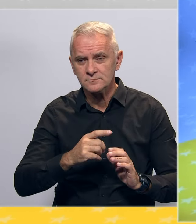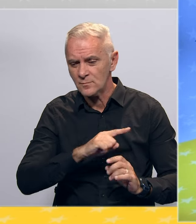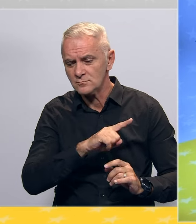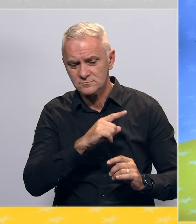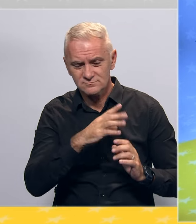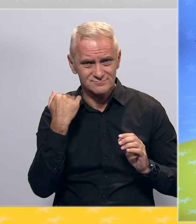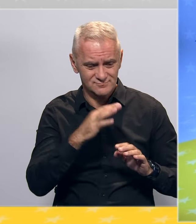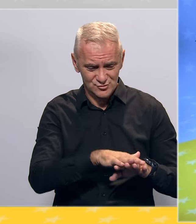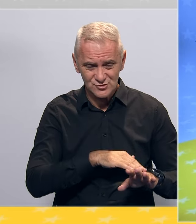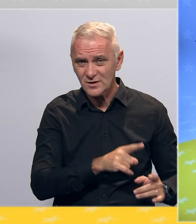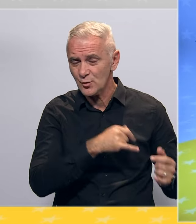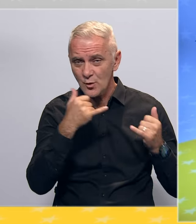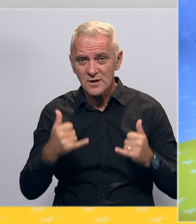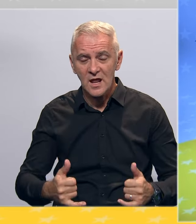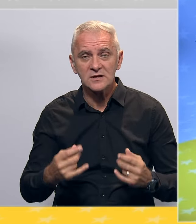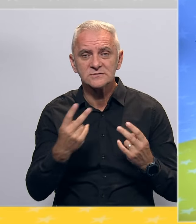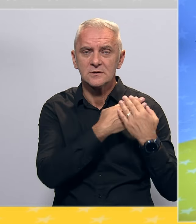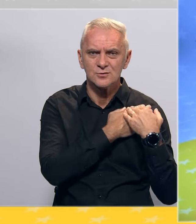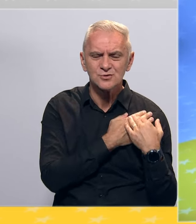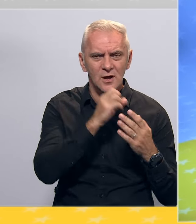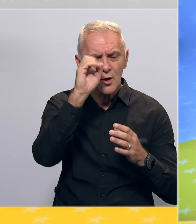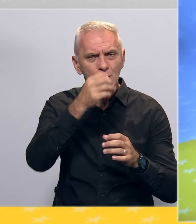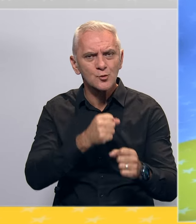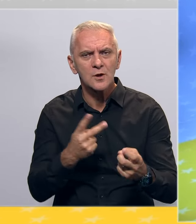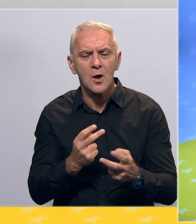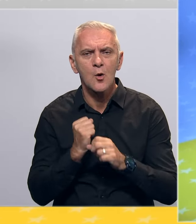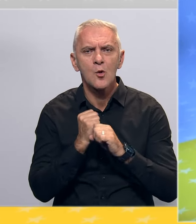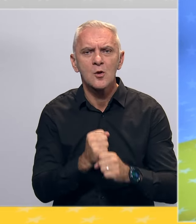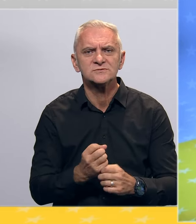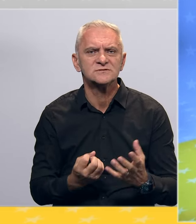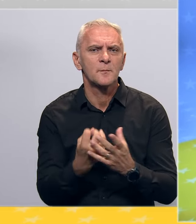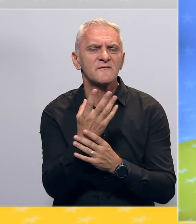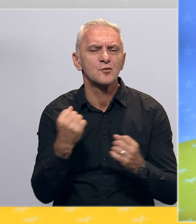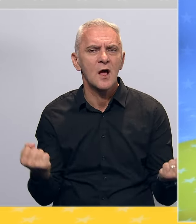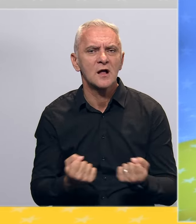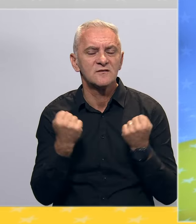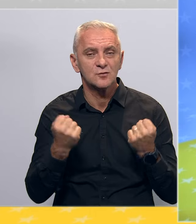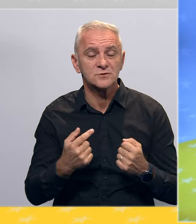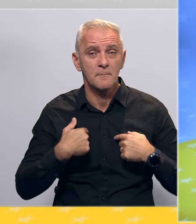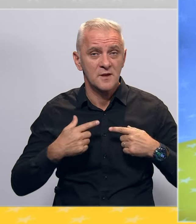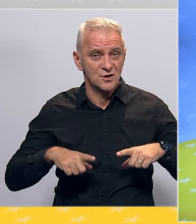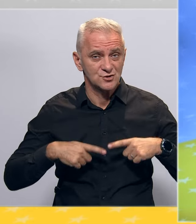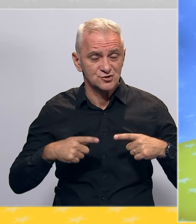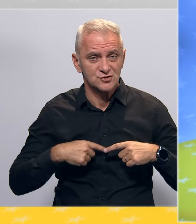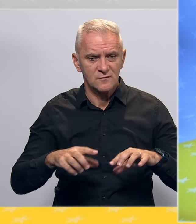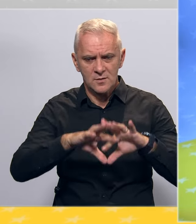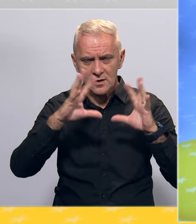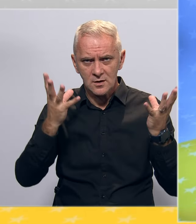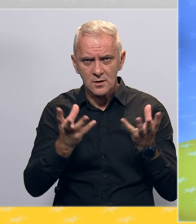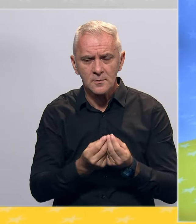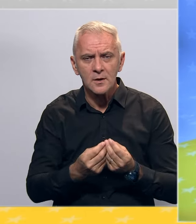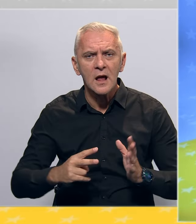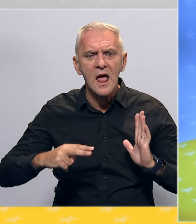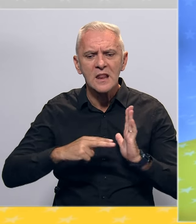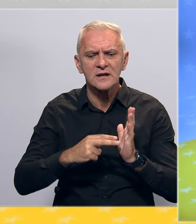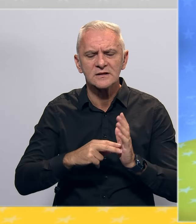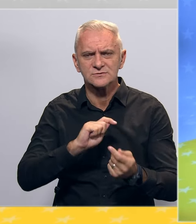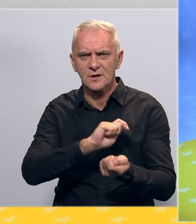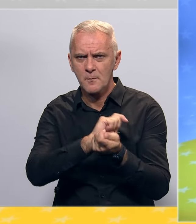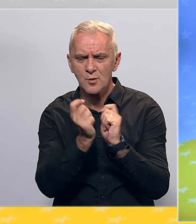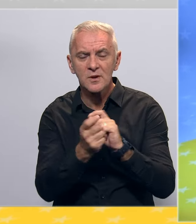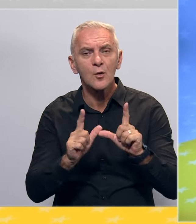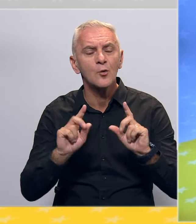se naslanjale na rudnik kao nosioca privrednih aktivnosti u Banovićima. Mi danas živimo u vremenu globalne energetske tranzicije u